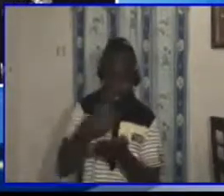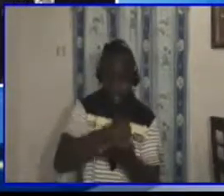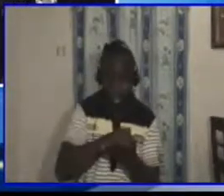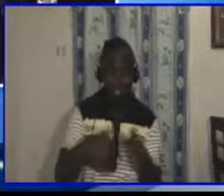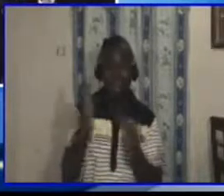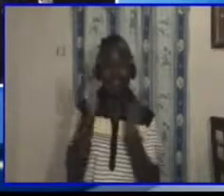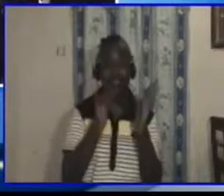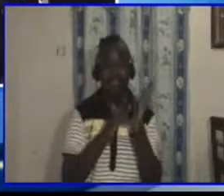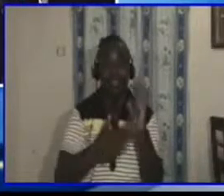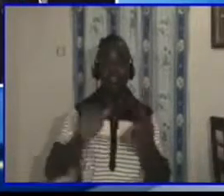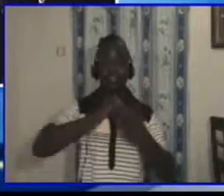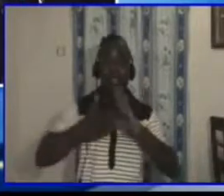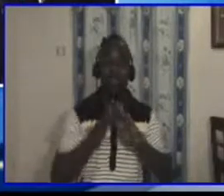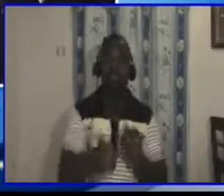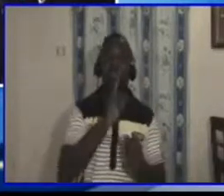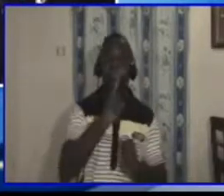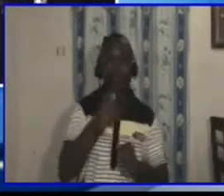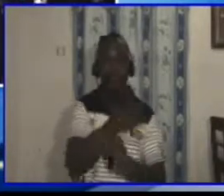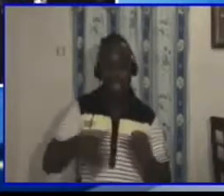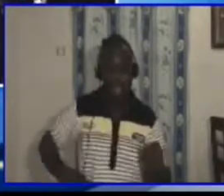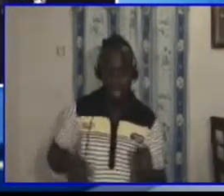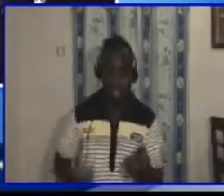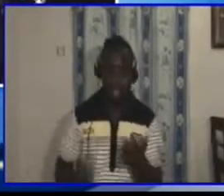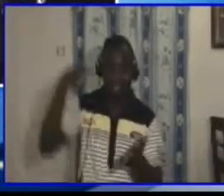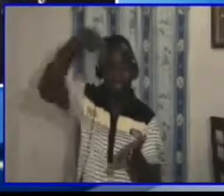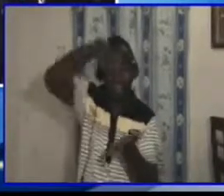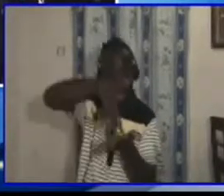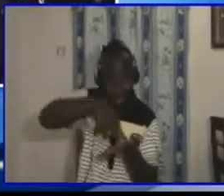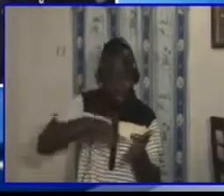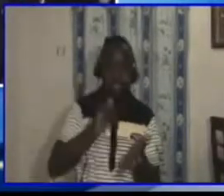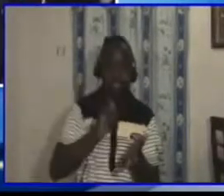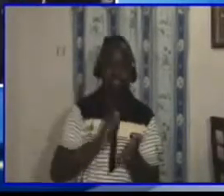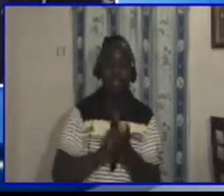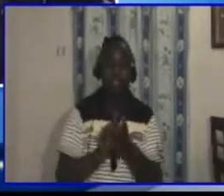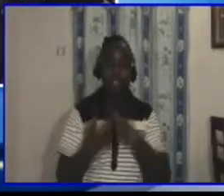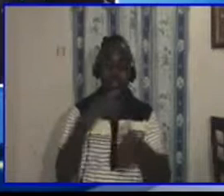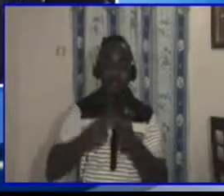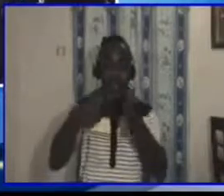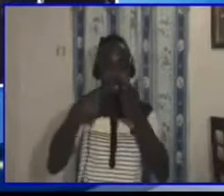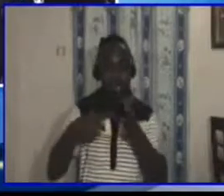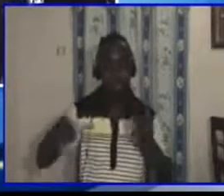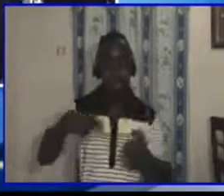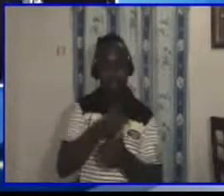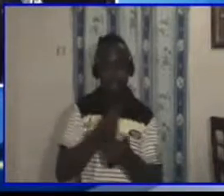la sua resurrezione è la garanzia per la nostra resurrezione